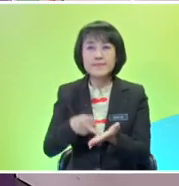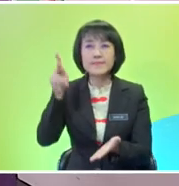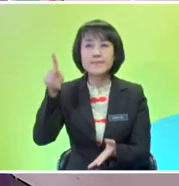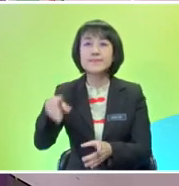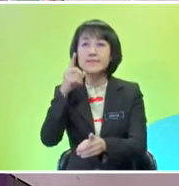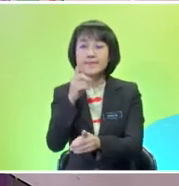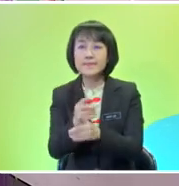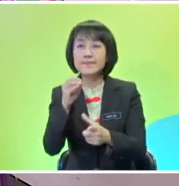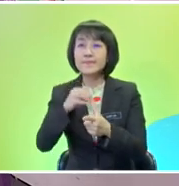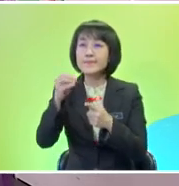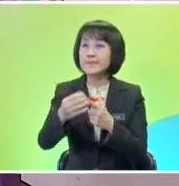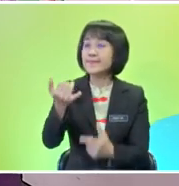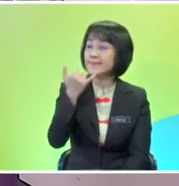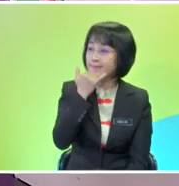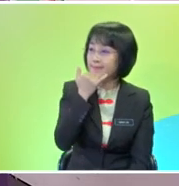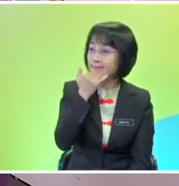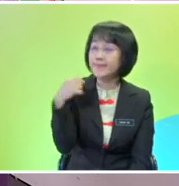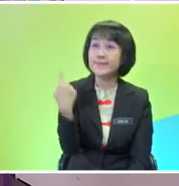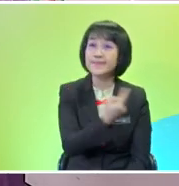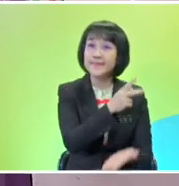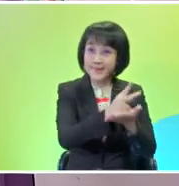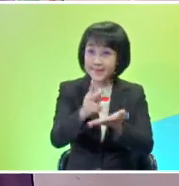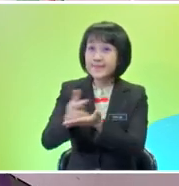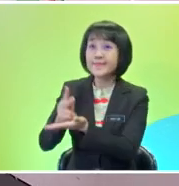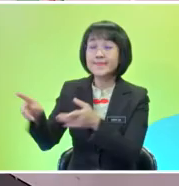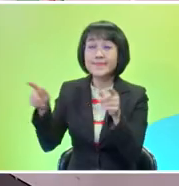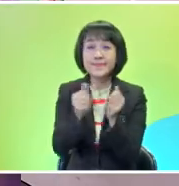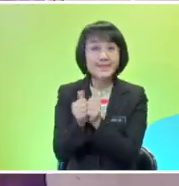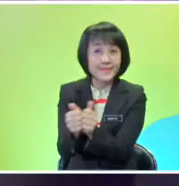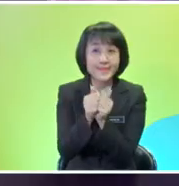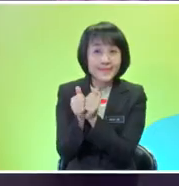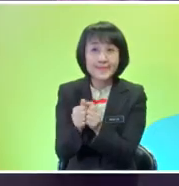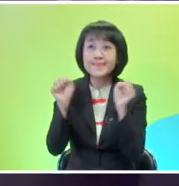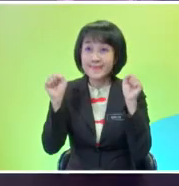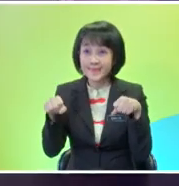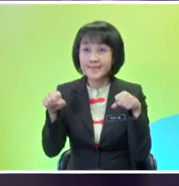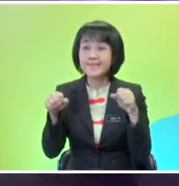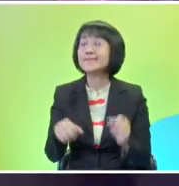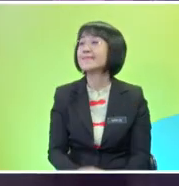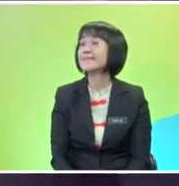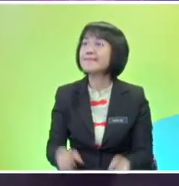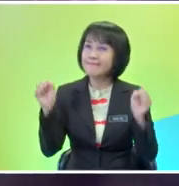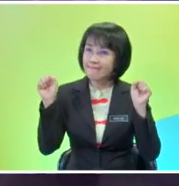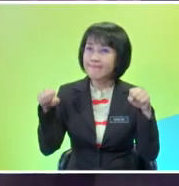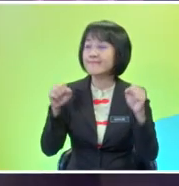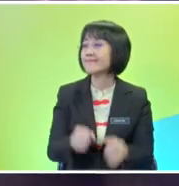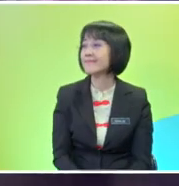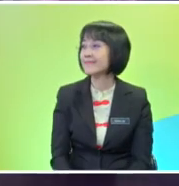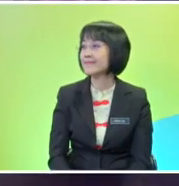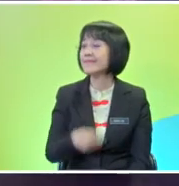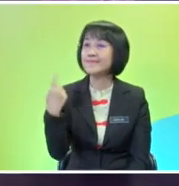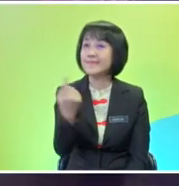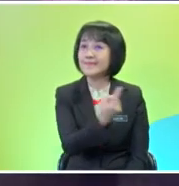salahah ataupun kita kemas sama-sama boleh ke Mira boleh Cikgu okey baik boleh tak Cik Cikgu kita jalan-jalan